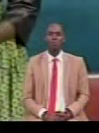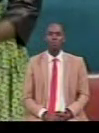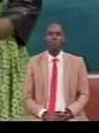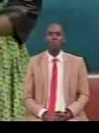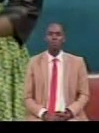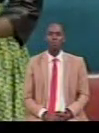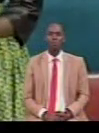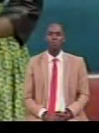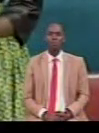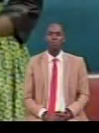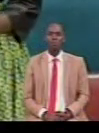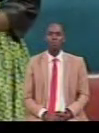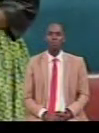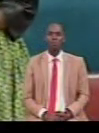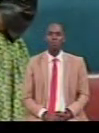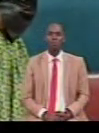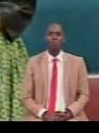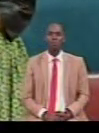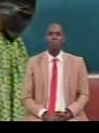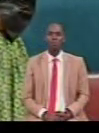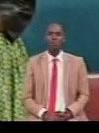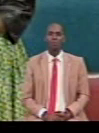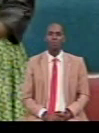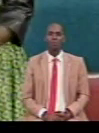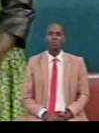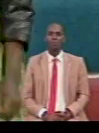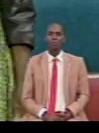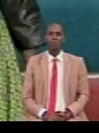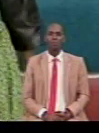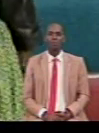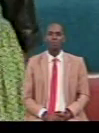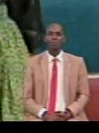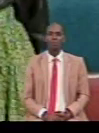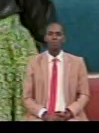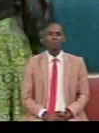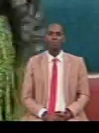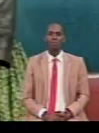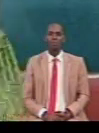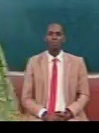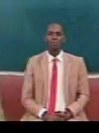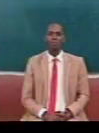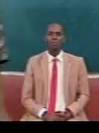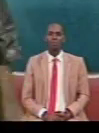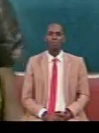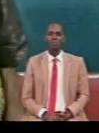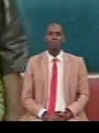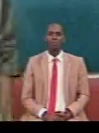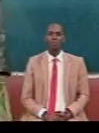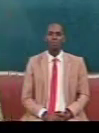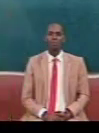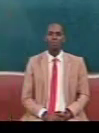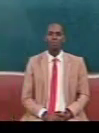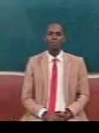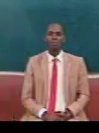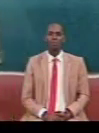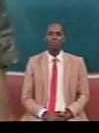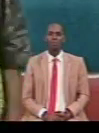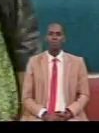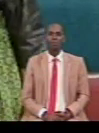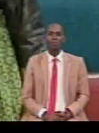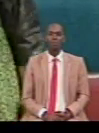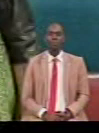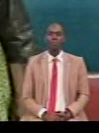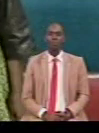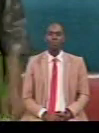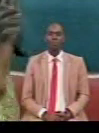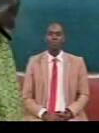na lo na jeva jeva aliti enda aopen na tamba no kwenda no kutampula mweva na wakualisa na tamba no